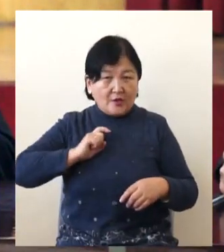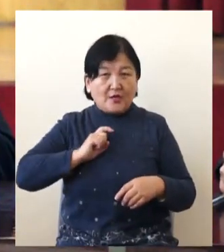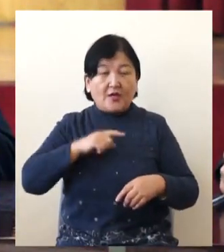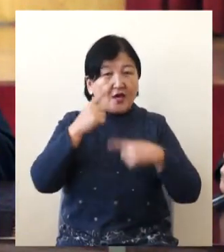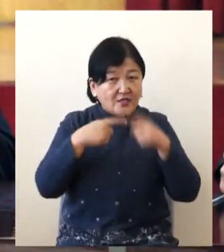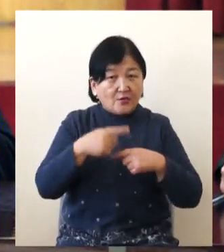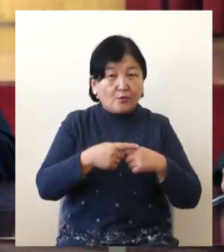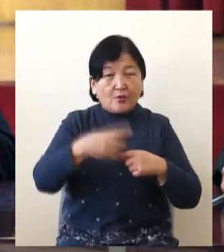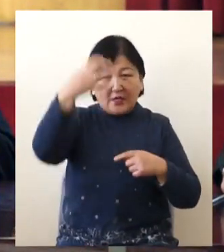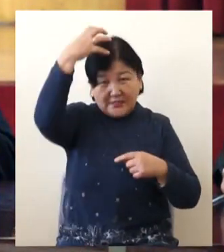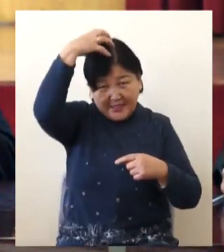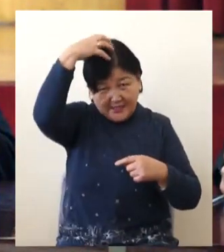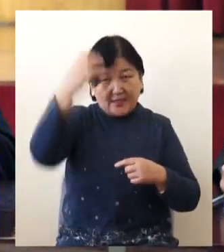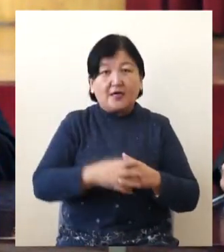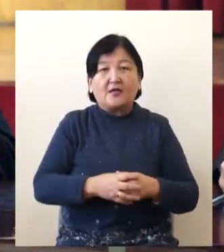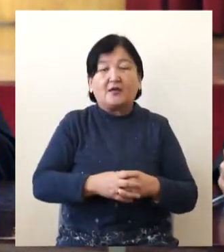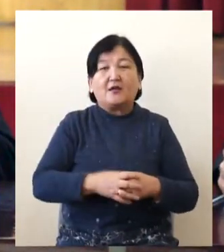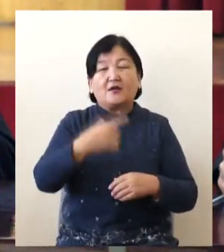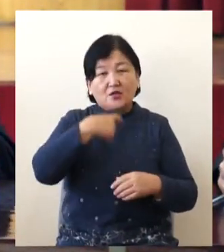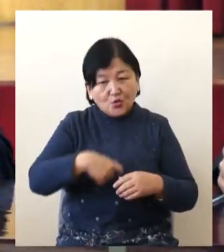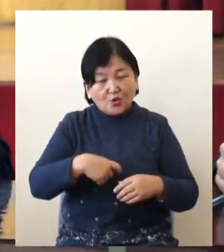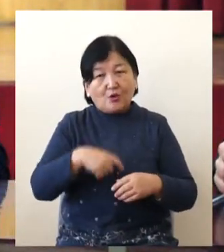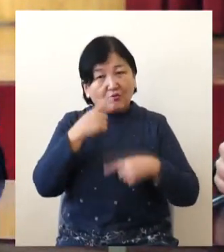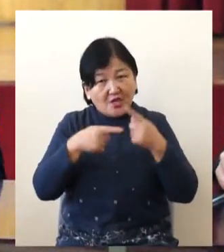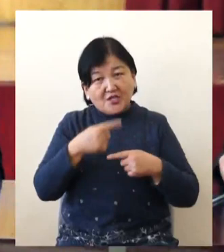Засгийн газрын гишүүний хувьд ярьж гэнэ үү? Ойлгохоо байсан.